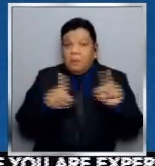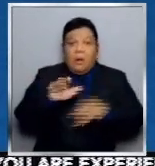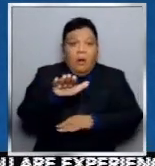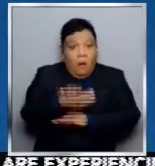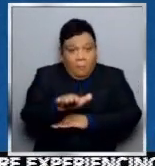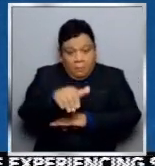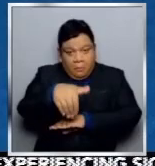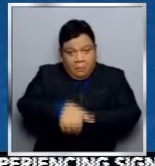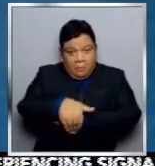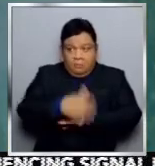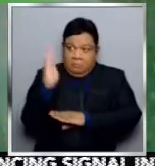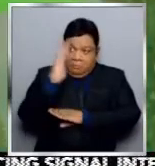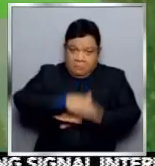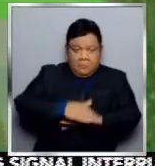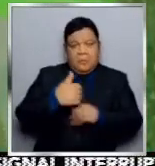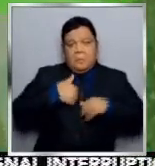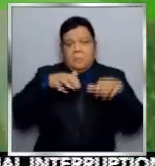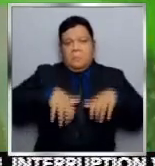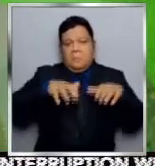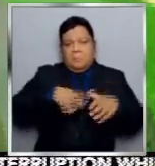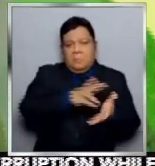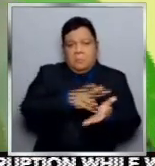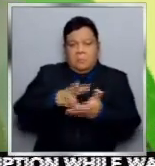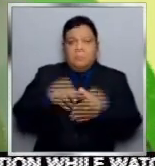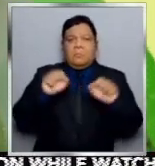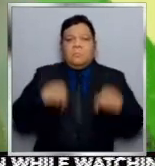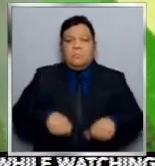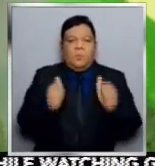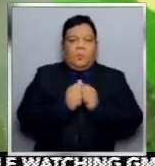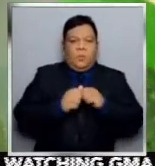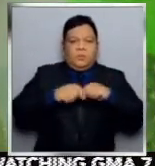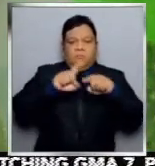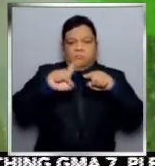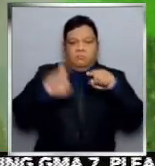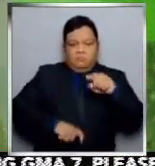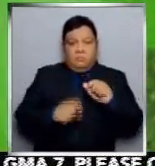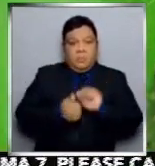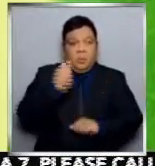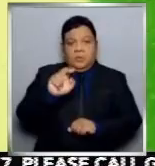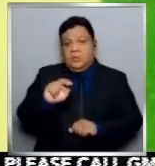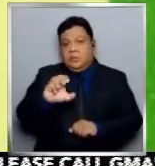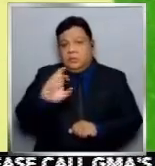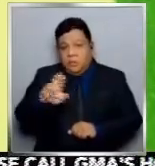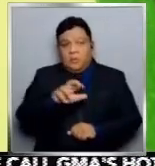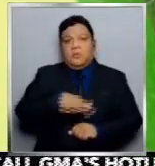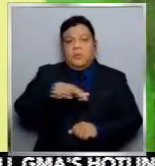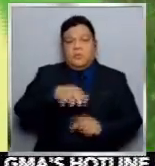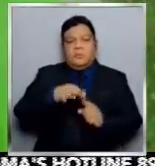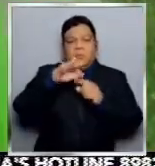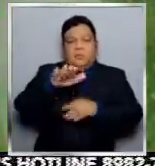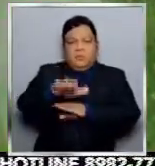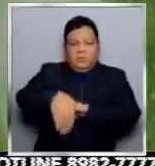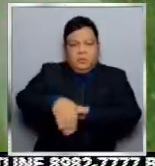na sa ilang lugar. Posible rin ang mga thunderstorms sa malaking bahagi ng Metro Manila bukas, lalo na sa hapon at gabi. Ayon